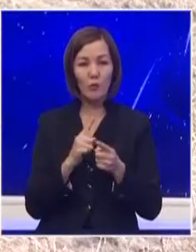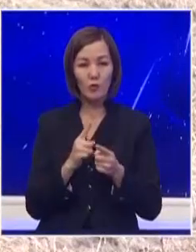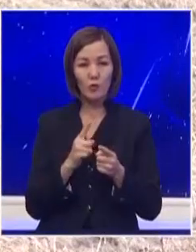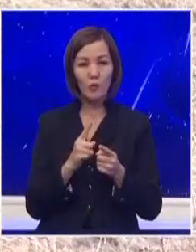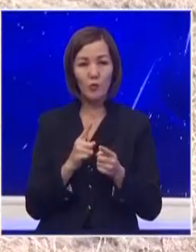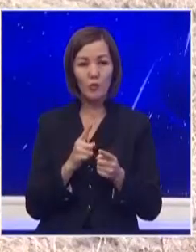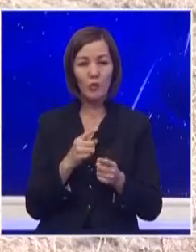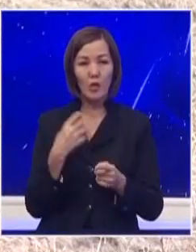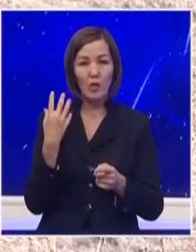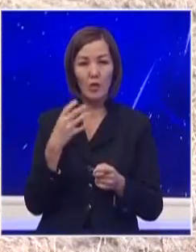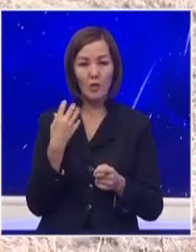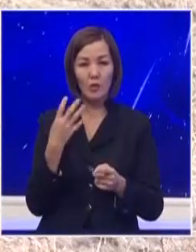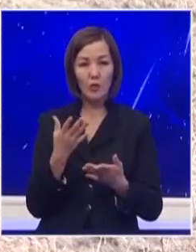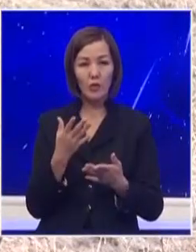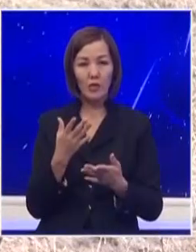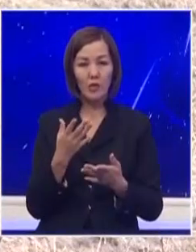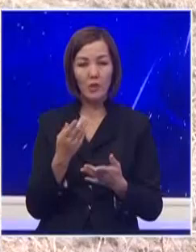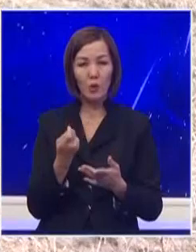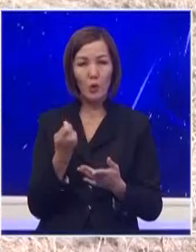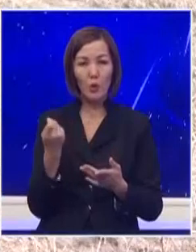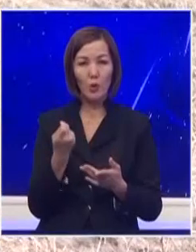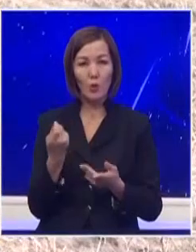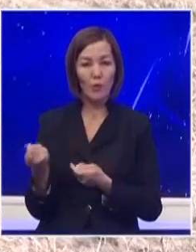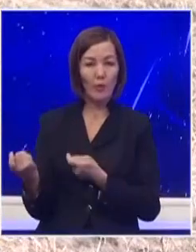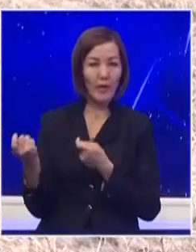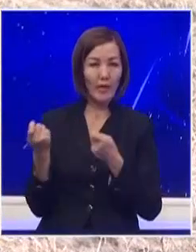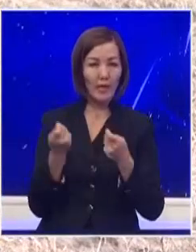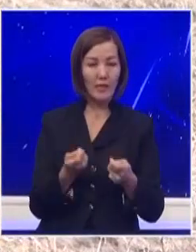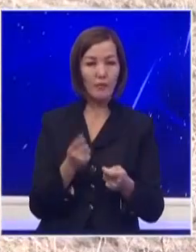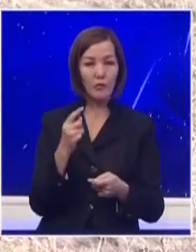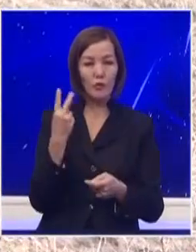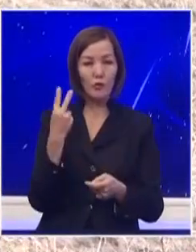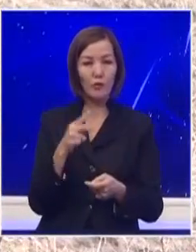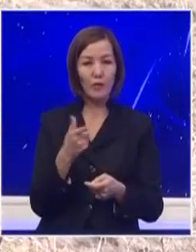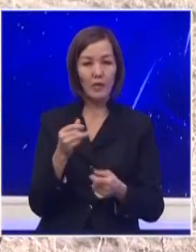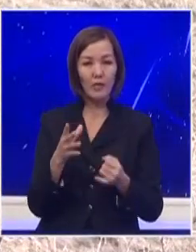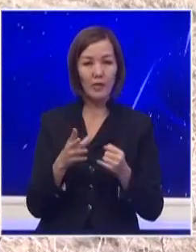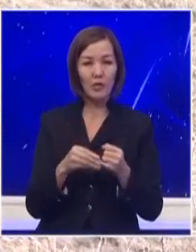мәліметінше бүгінгі күні өскен өнімнің жартысынан көбі қамбаға бастырылған.